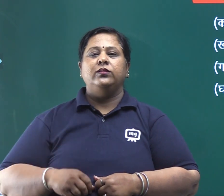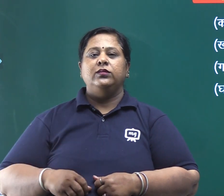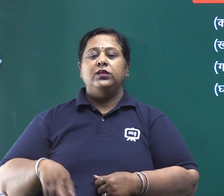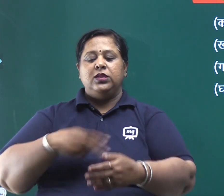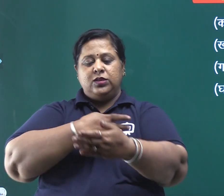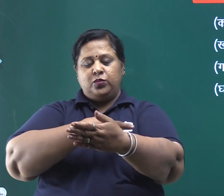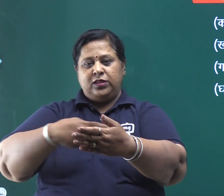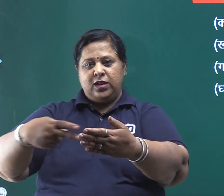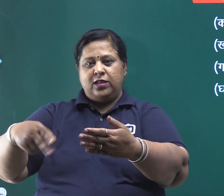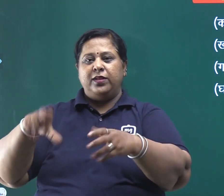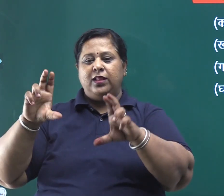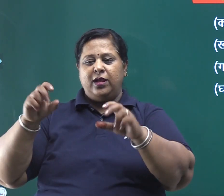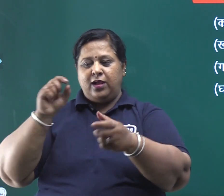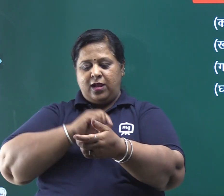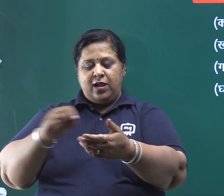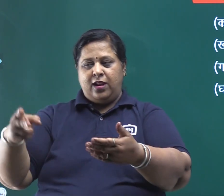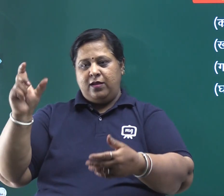सुमित्रा नंदन पंत।